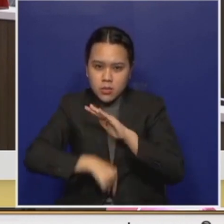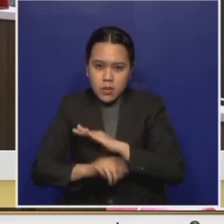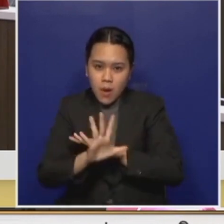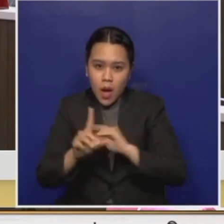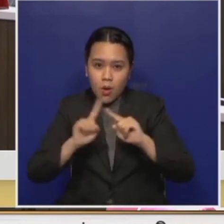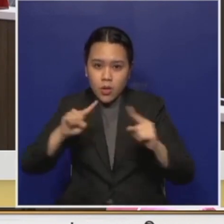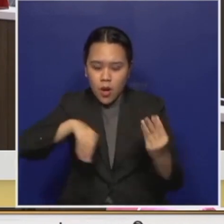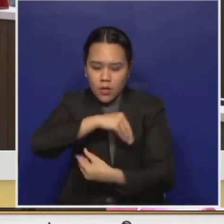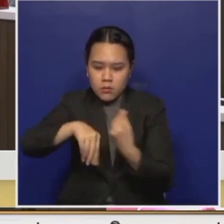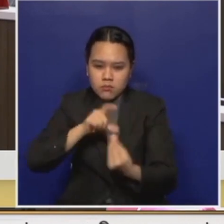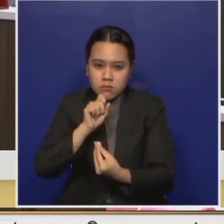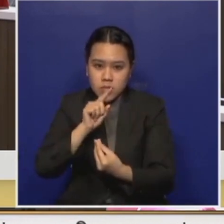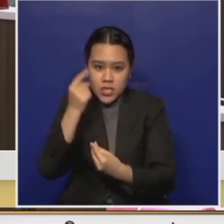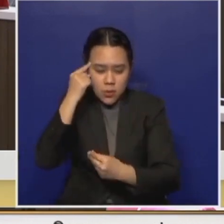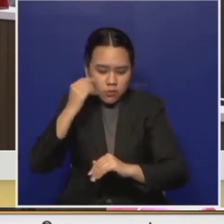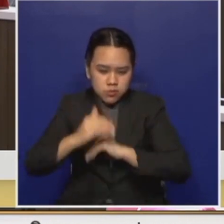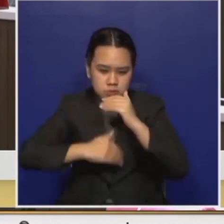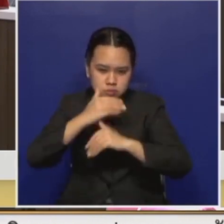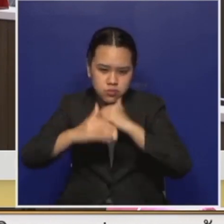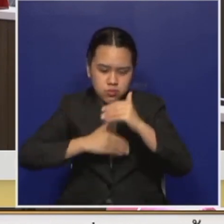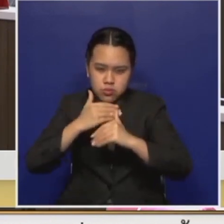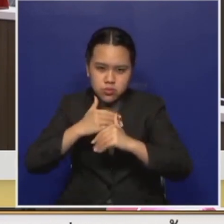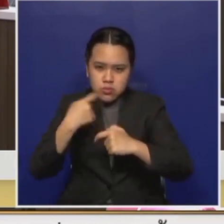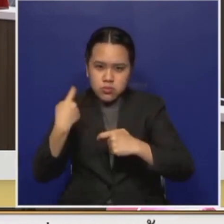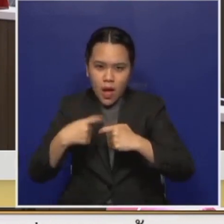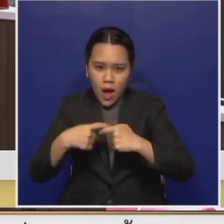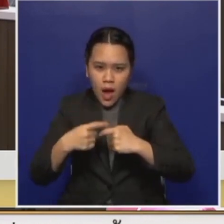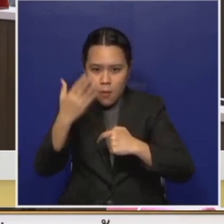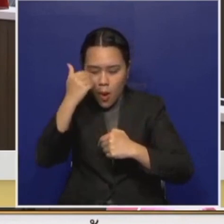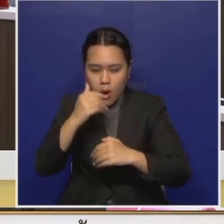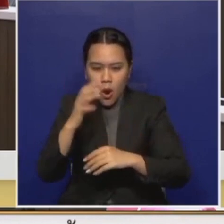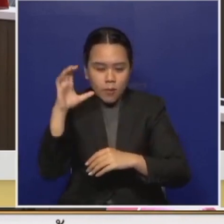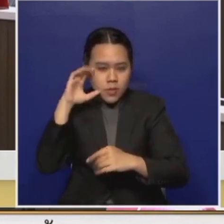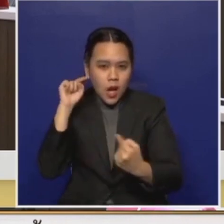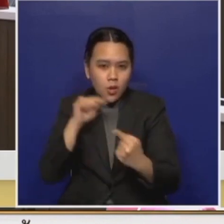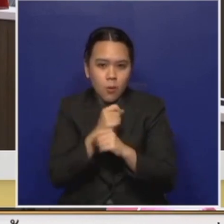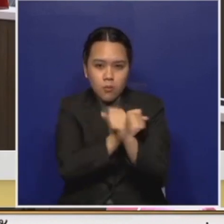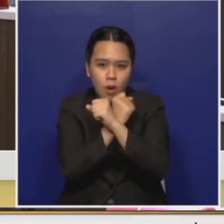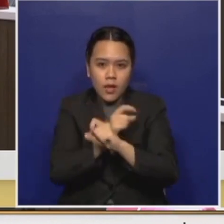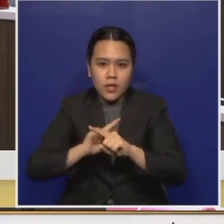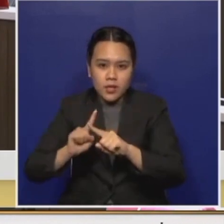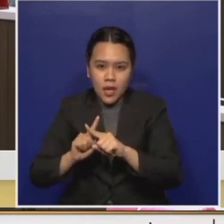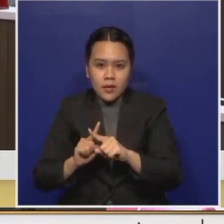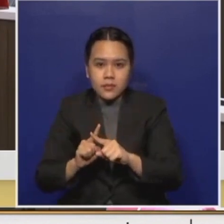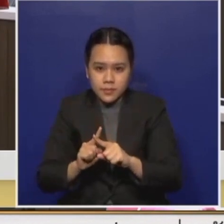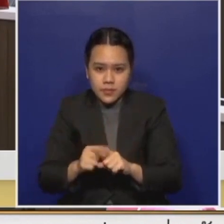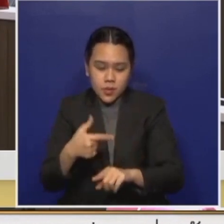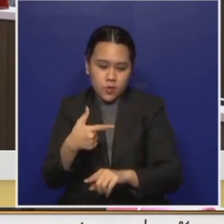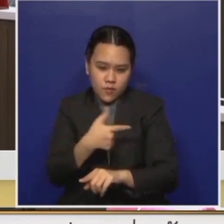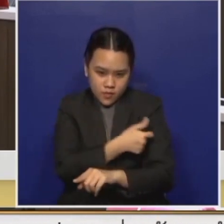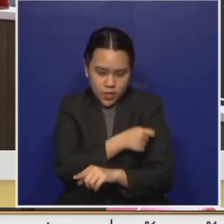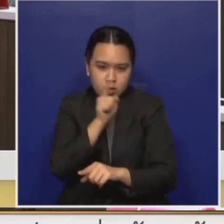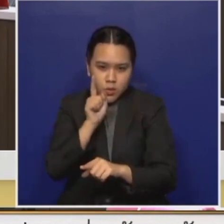สิทธิกิเราจะฝืนเพราะความเชอมั่นเรื่องของภูมคุ้มกันHovac ซนมมความจำเป็ที่ต้องเร็ว